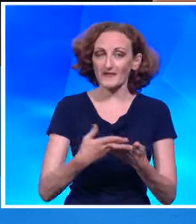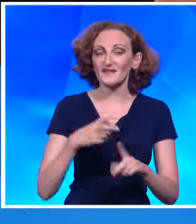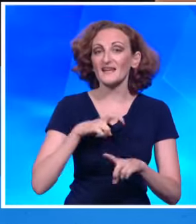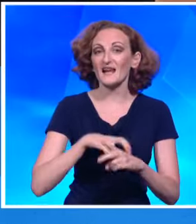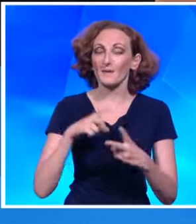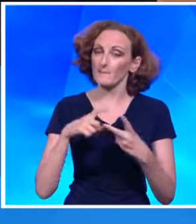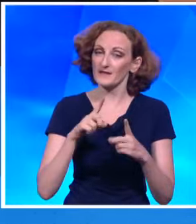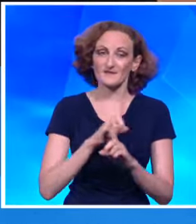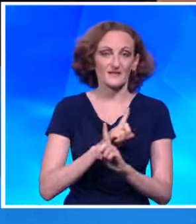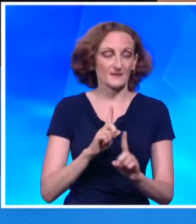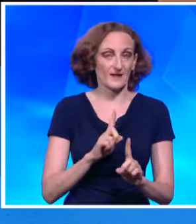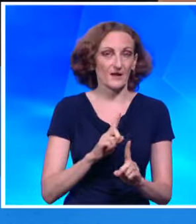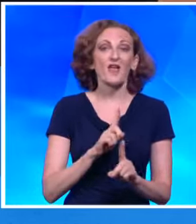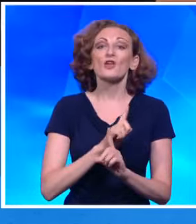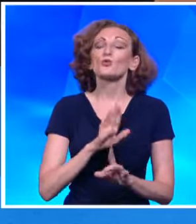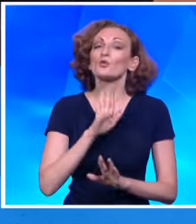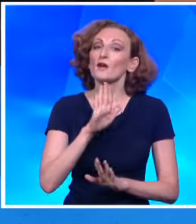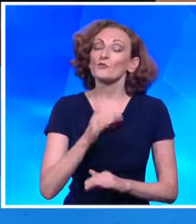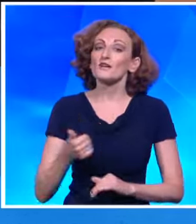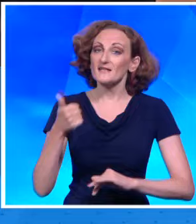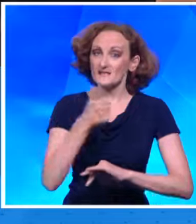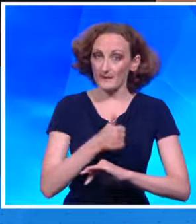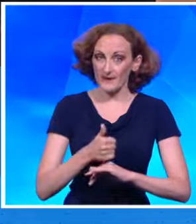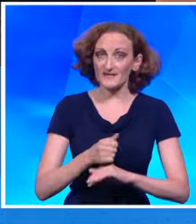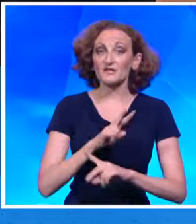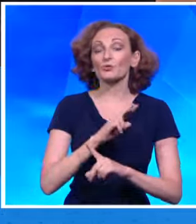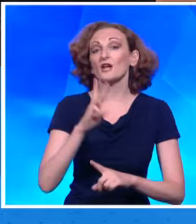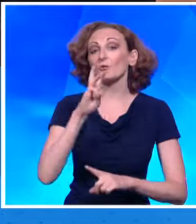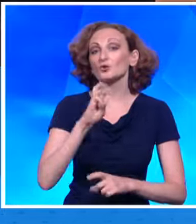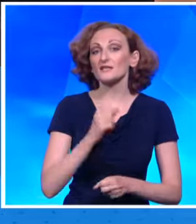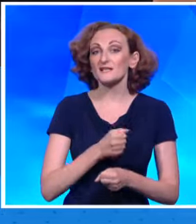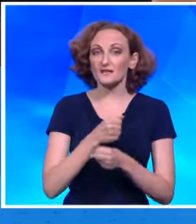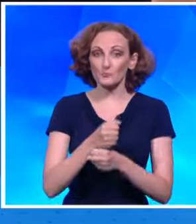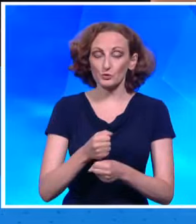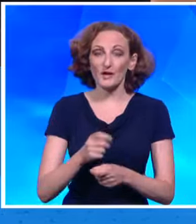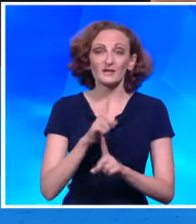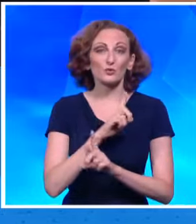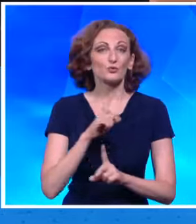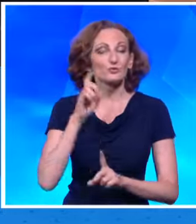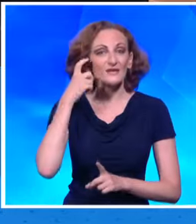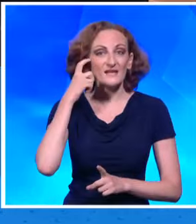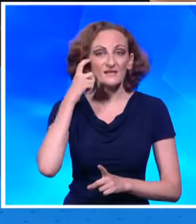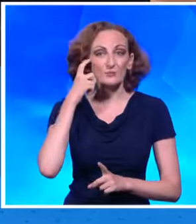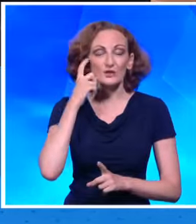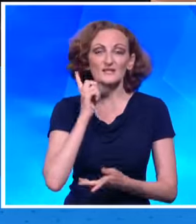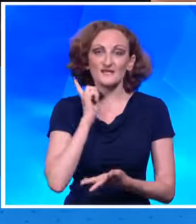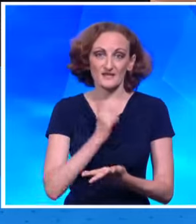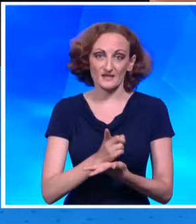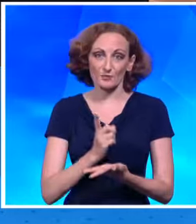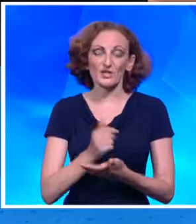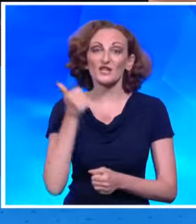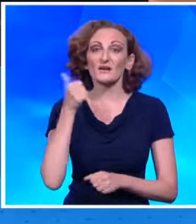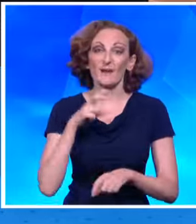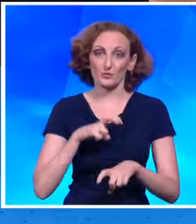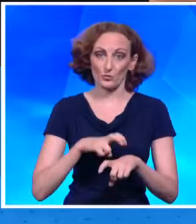Делян Пеевски, нито неговите заместници, нито някои от 30-те депутати, които не се съобразиха с разпореждането на Ахмед